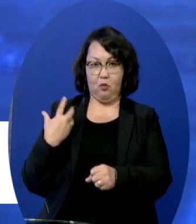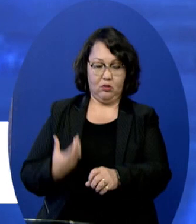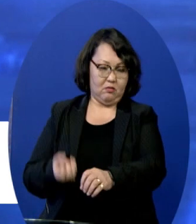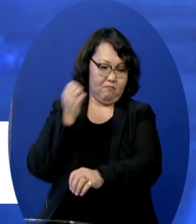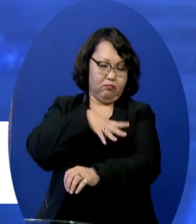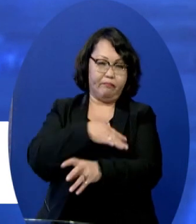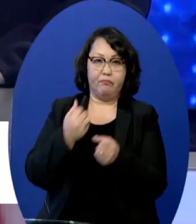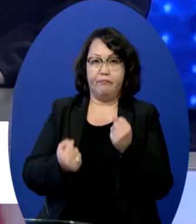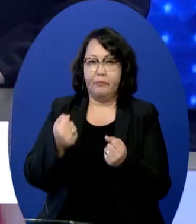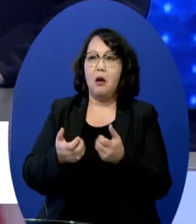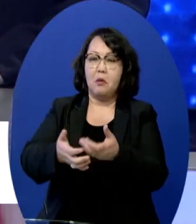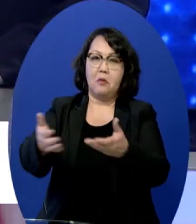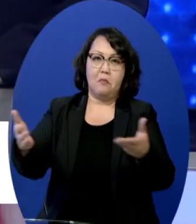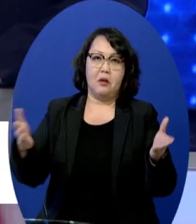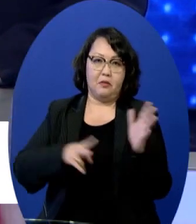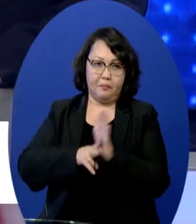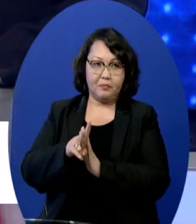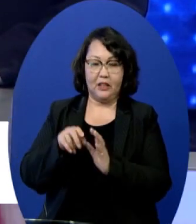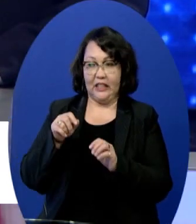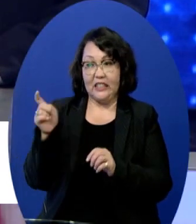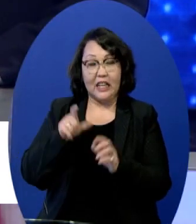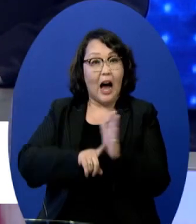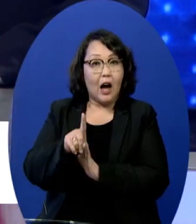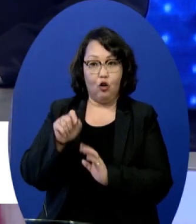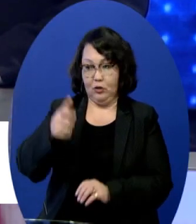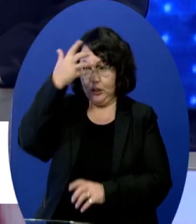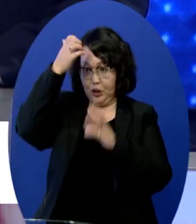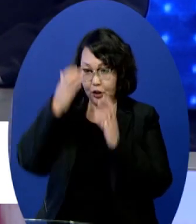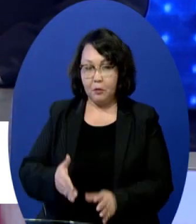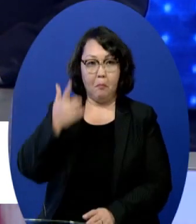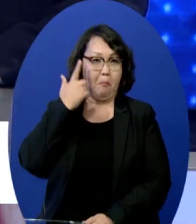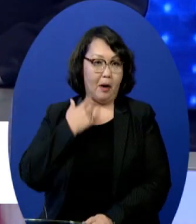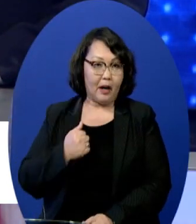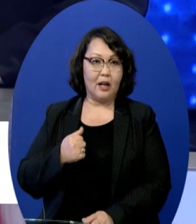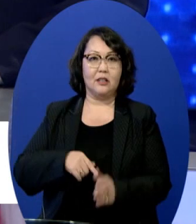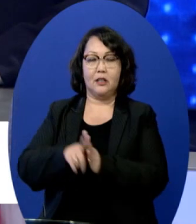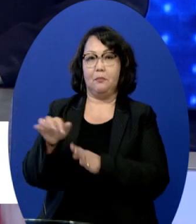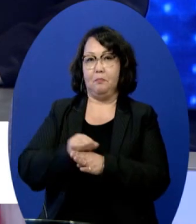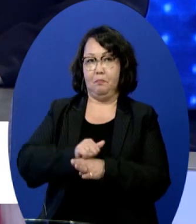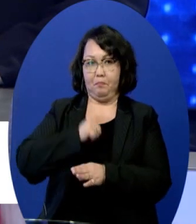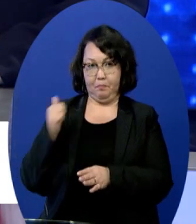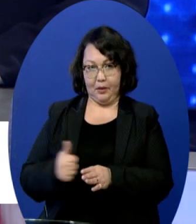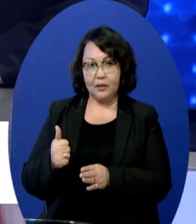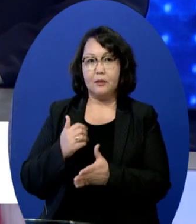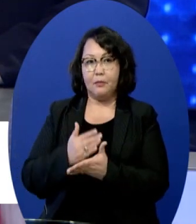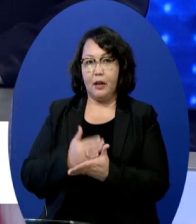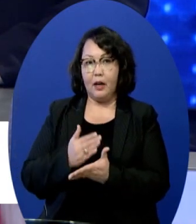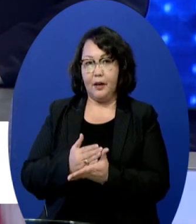Энэ тусламжаа хизээс малчтад хүрч эхлэх вэ? За өнөөдөр засгийн газрын шийдвэр гарлаа. Ингээд маргаашнаас эхлээд бид нар бэлтгэл ажлыг хангасан байгаа.